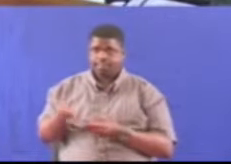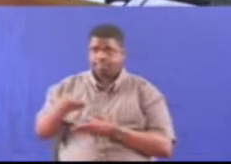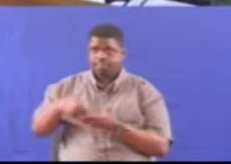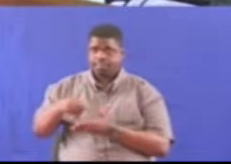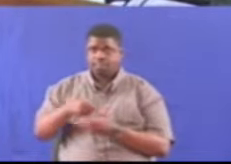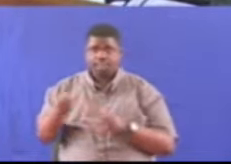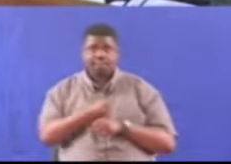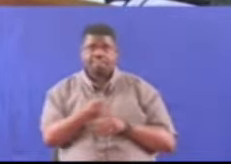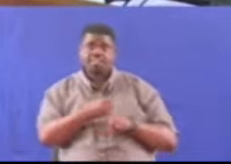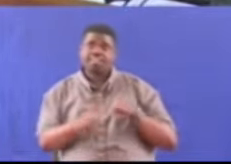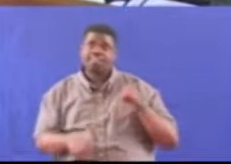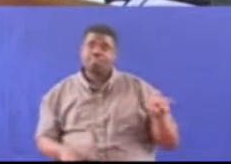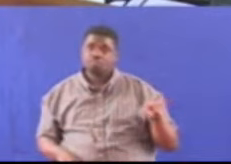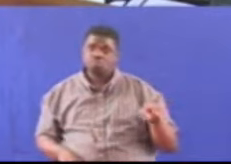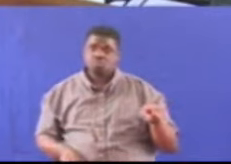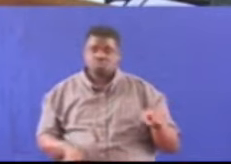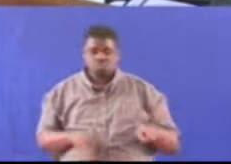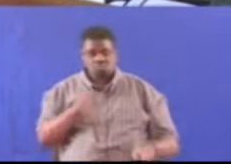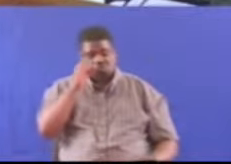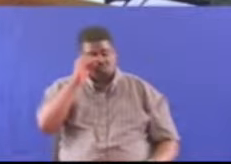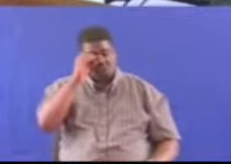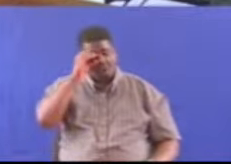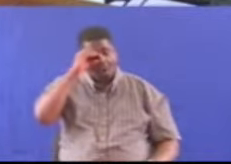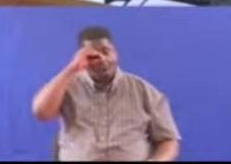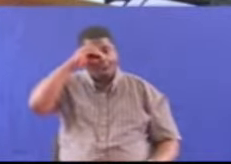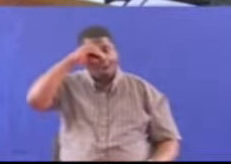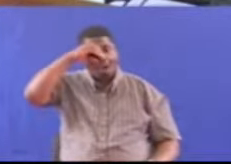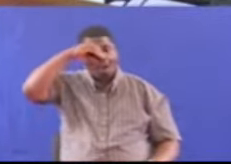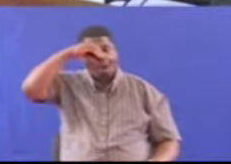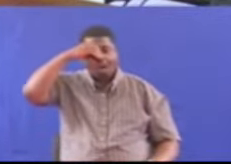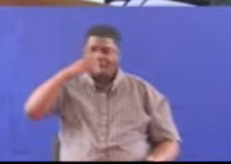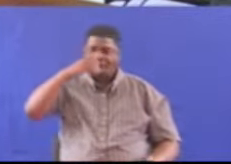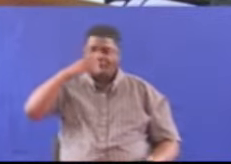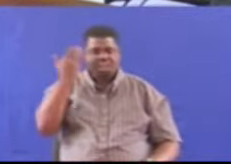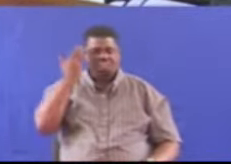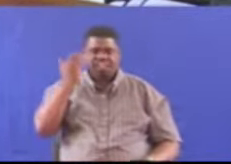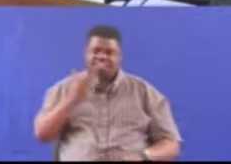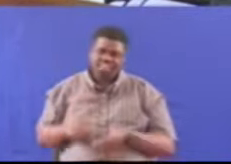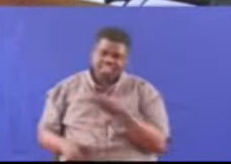anayefanya hivyo anakesha bure. Pili,